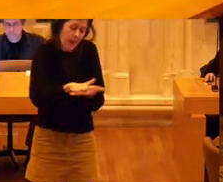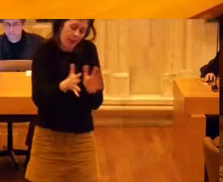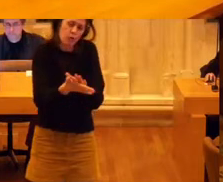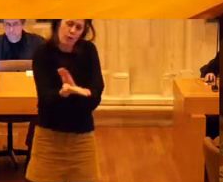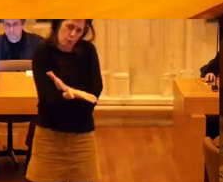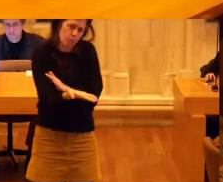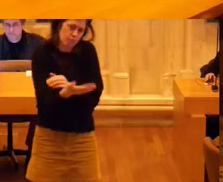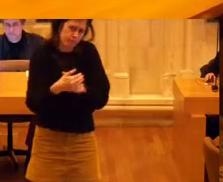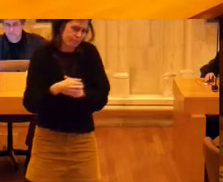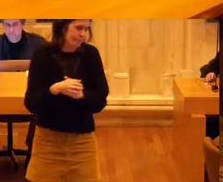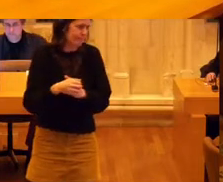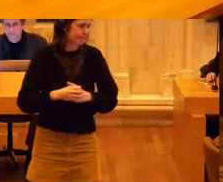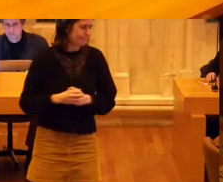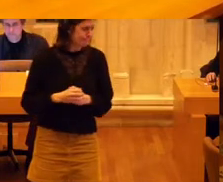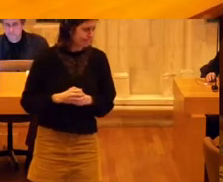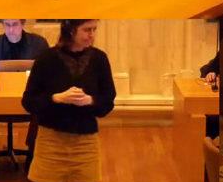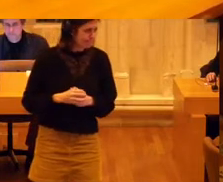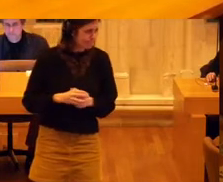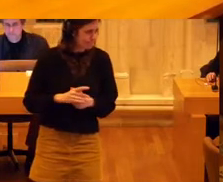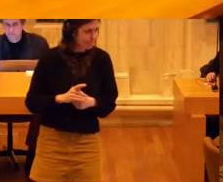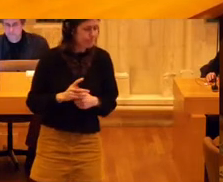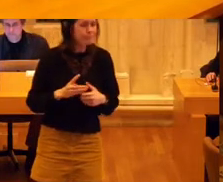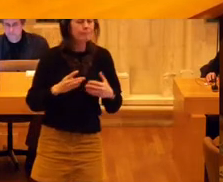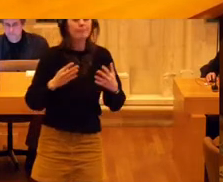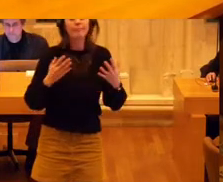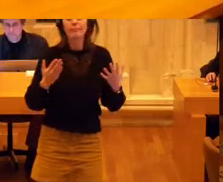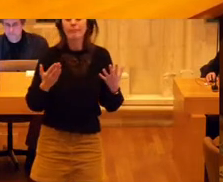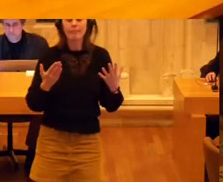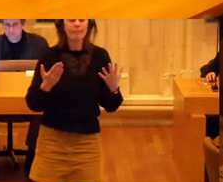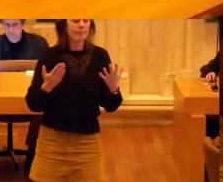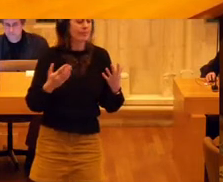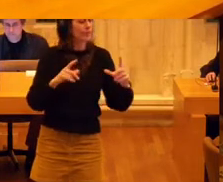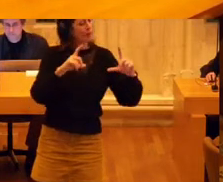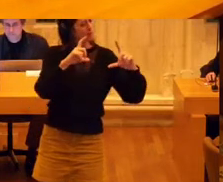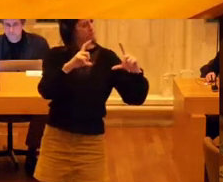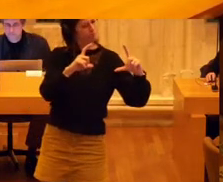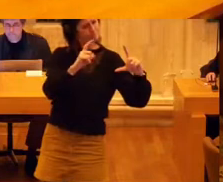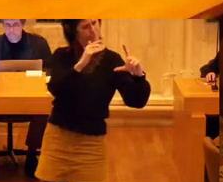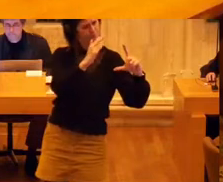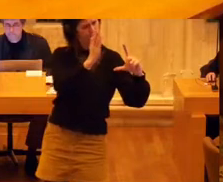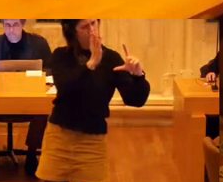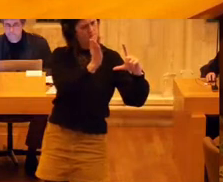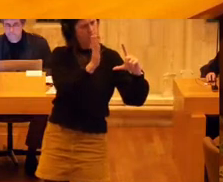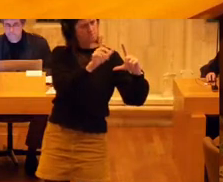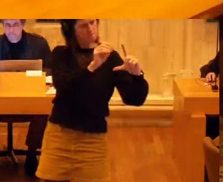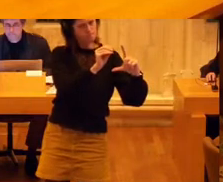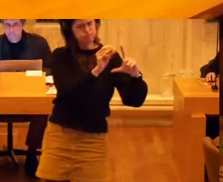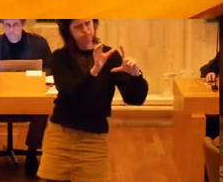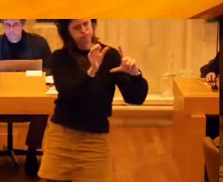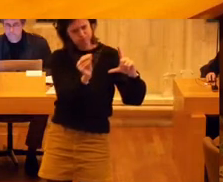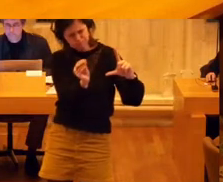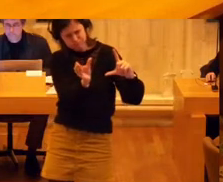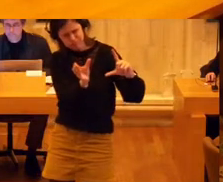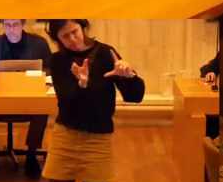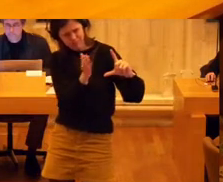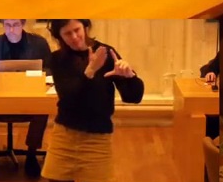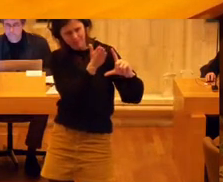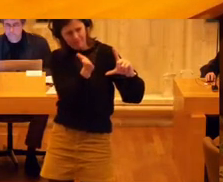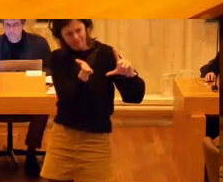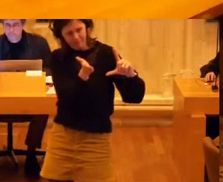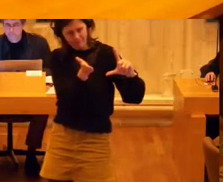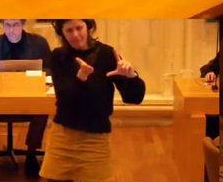association. On a donc, quand on regarde ce graphique, une très très forte domination